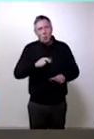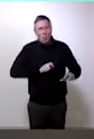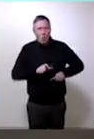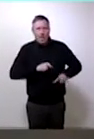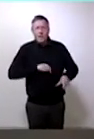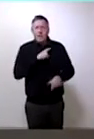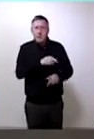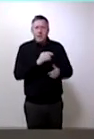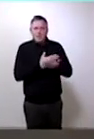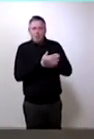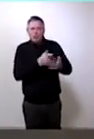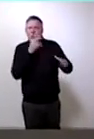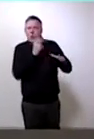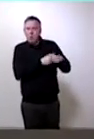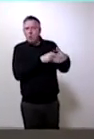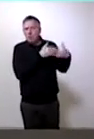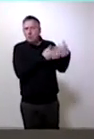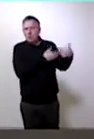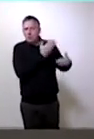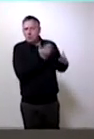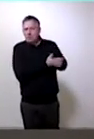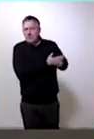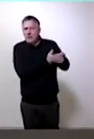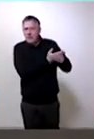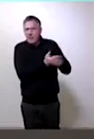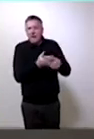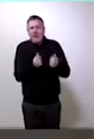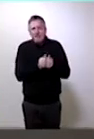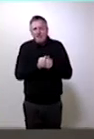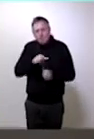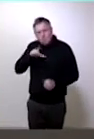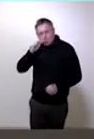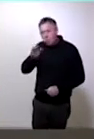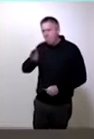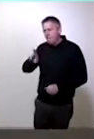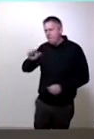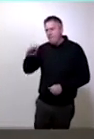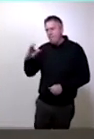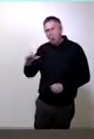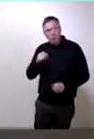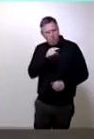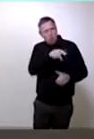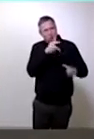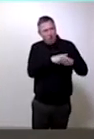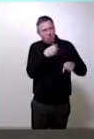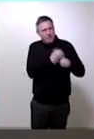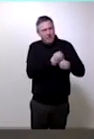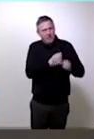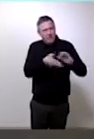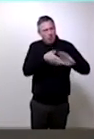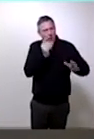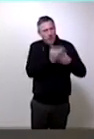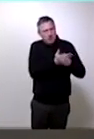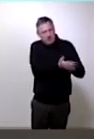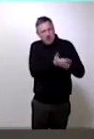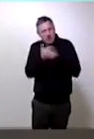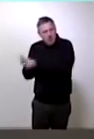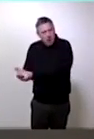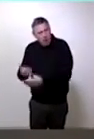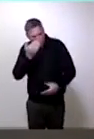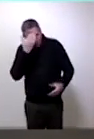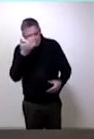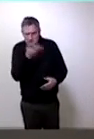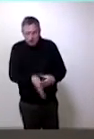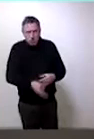démarré ce travail avec Bernard Blanc. Donc je souhaite partager avec vous cette reconnaissance qui est la nôtre.